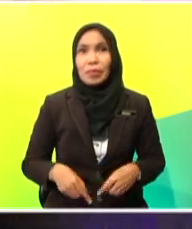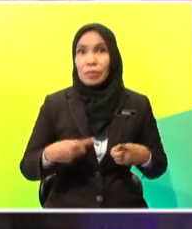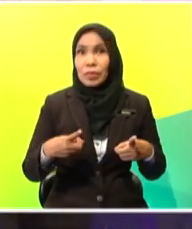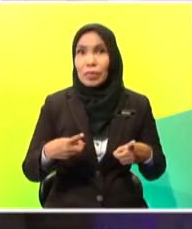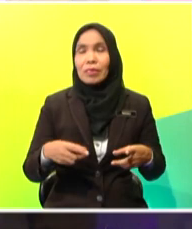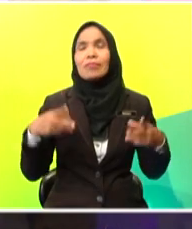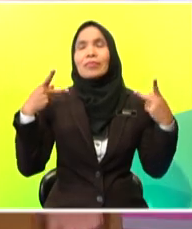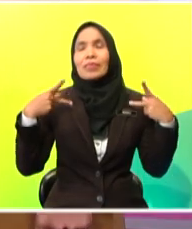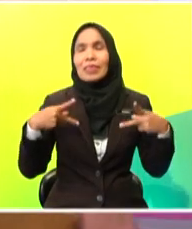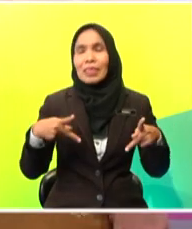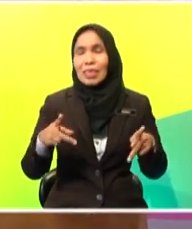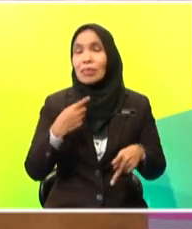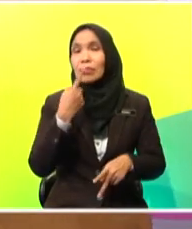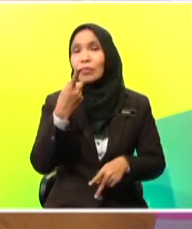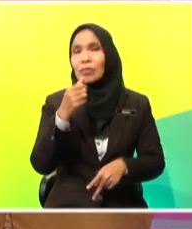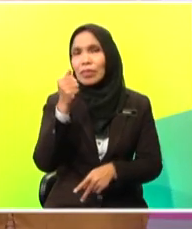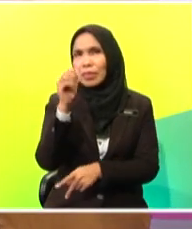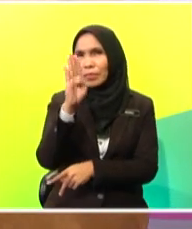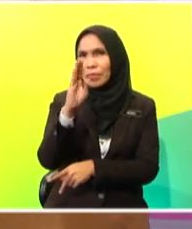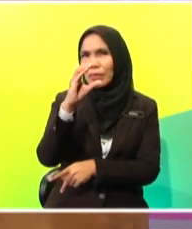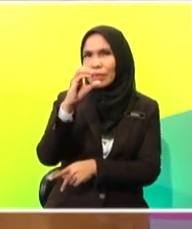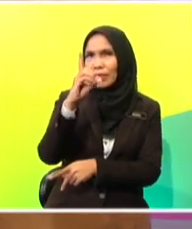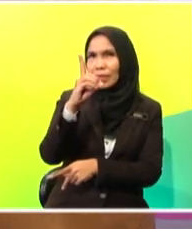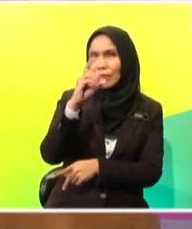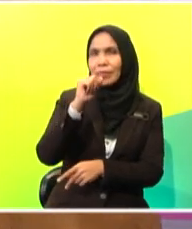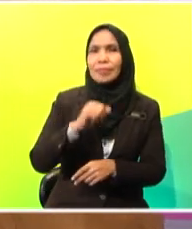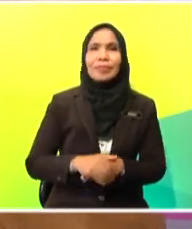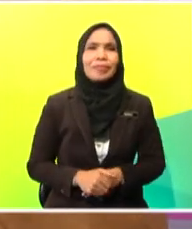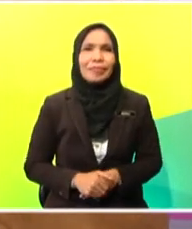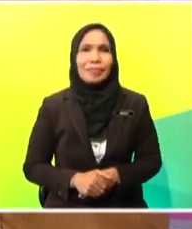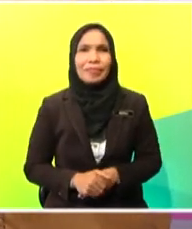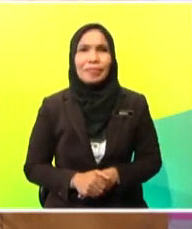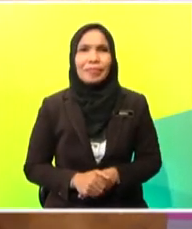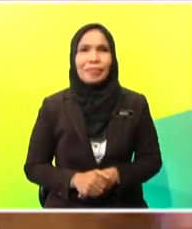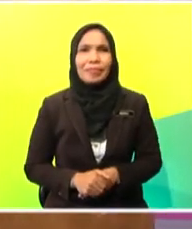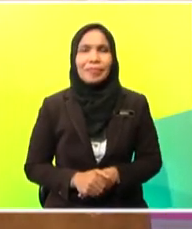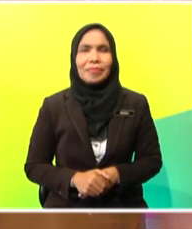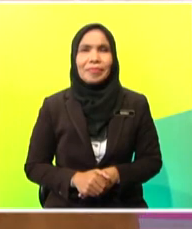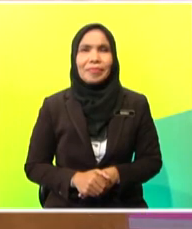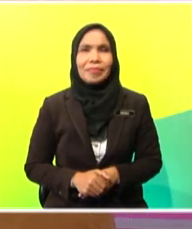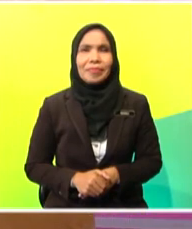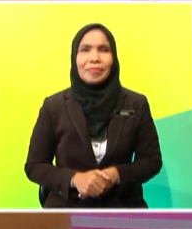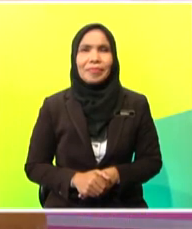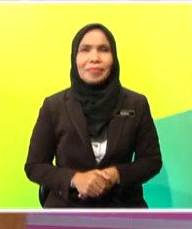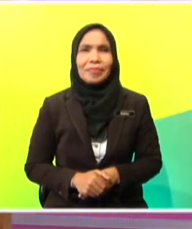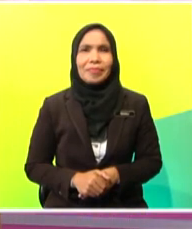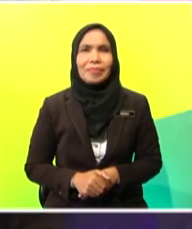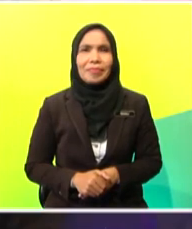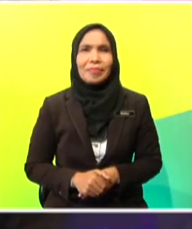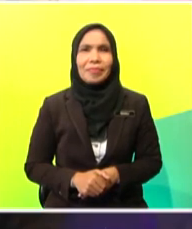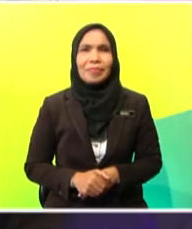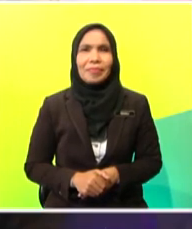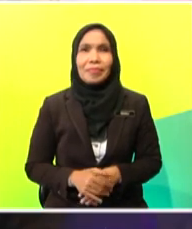wbcd satu menanti adik-adikku disebut kenzou Plaza ibcc kenzou pandai hai oke